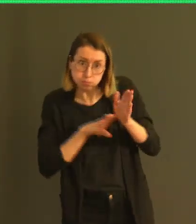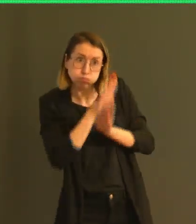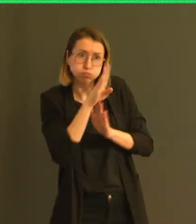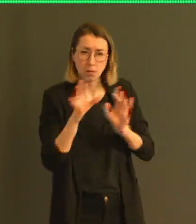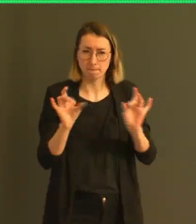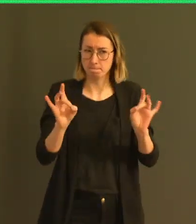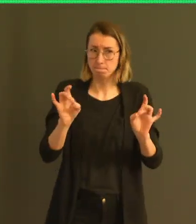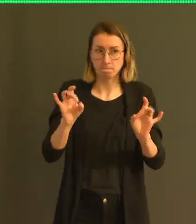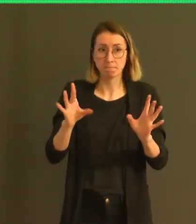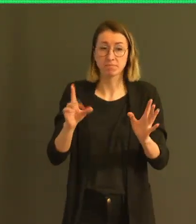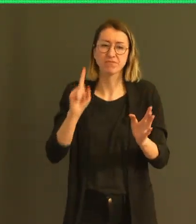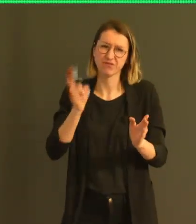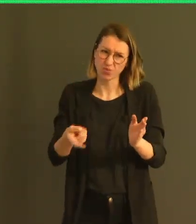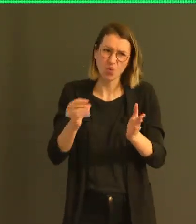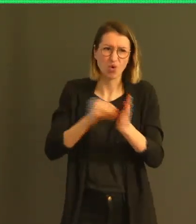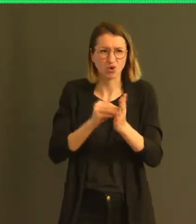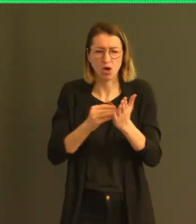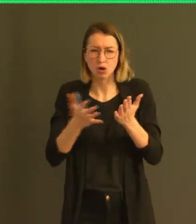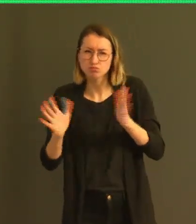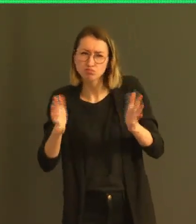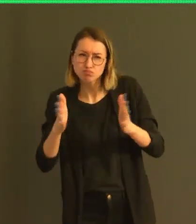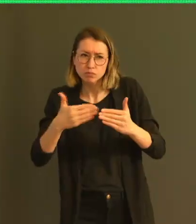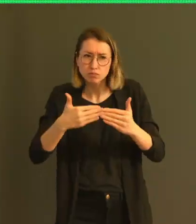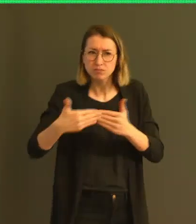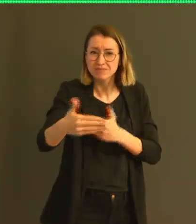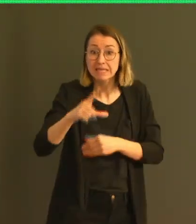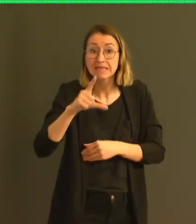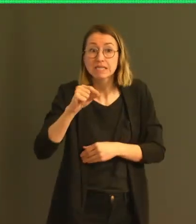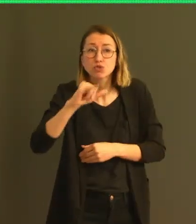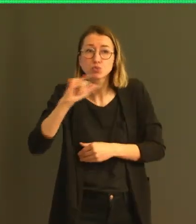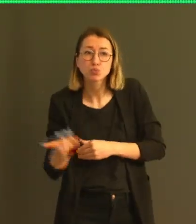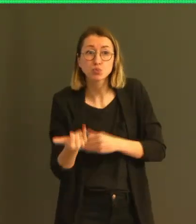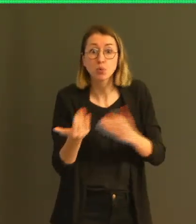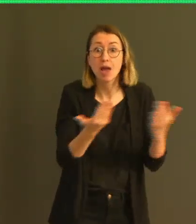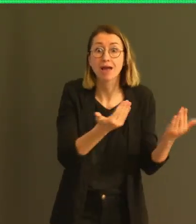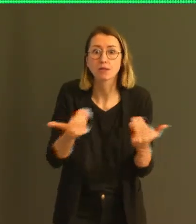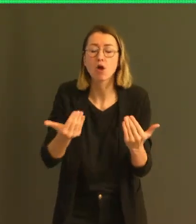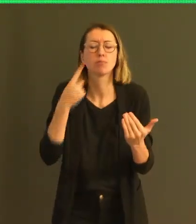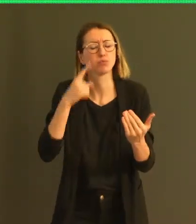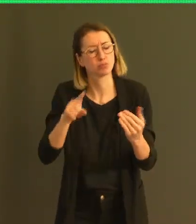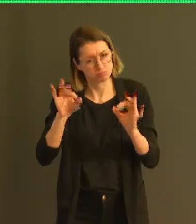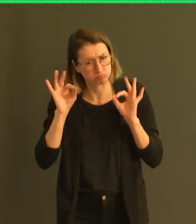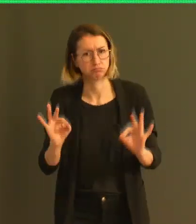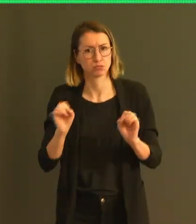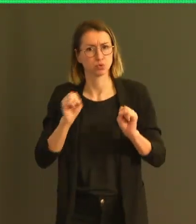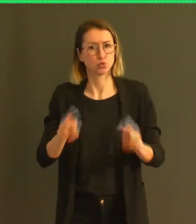de l'impact éventuel des mesures qui ont été prises le 10 et le 11 mai